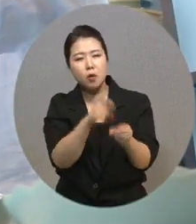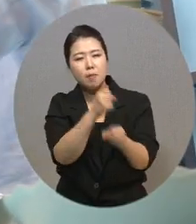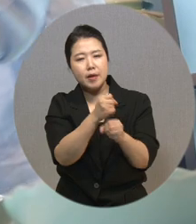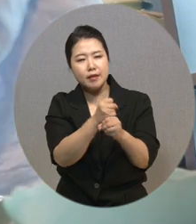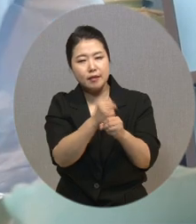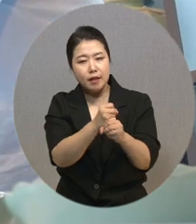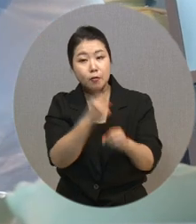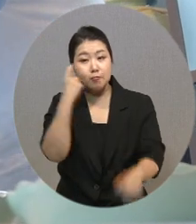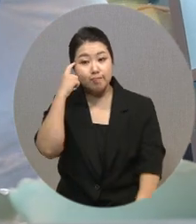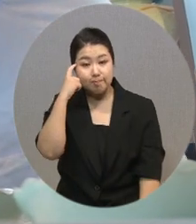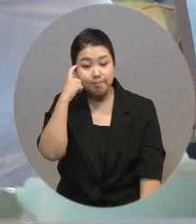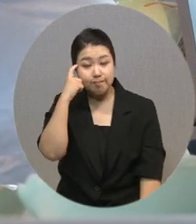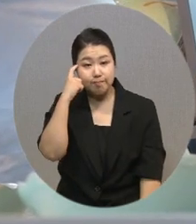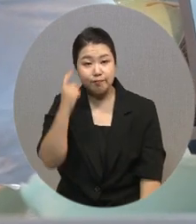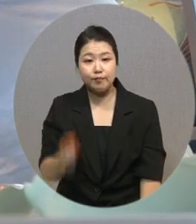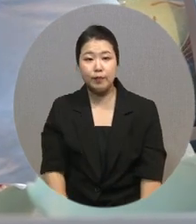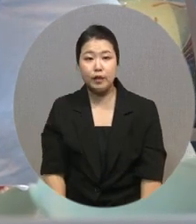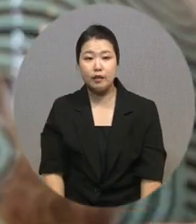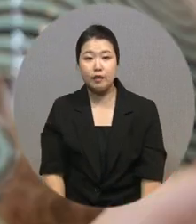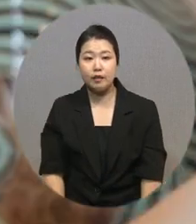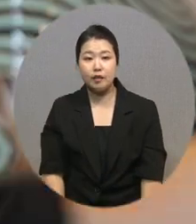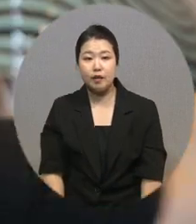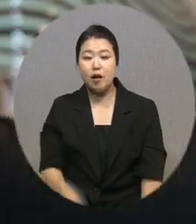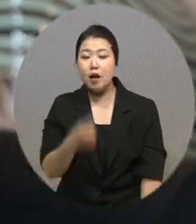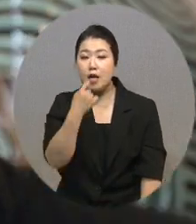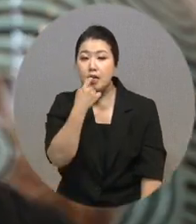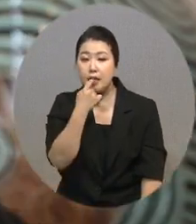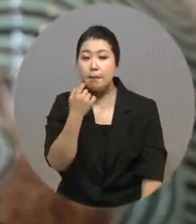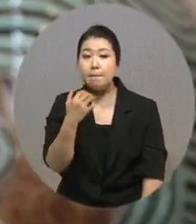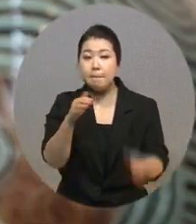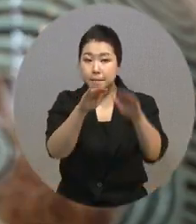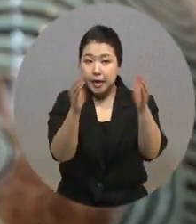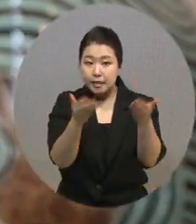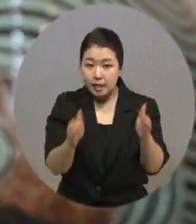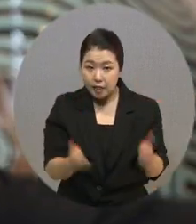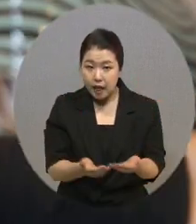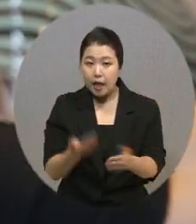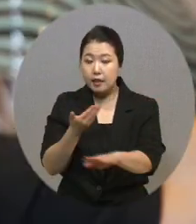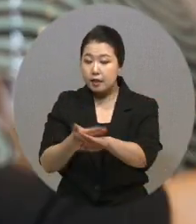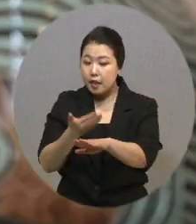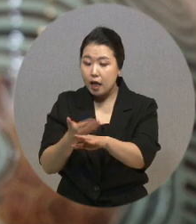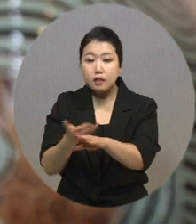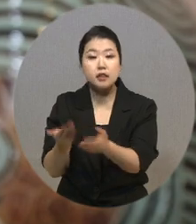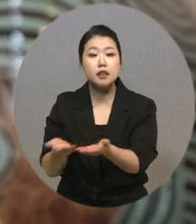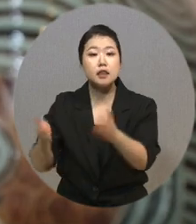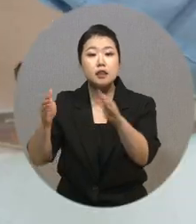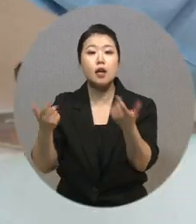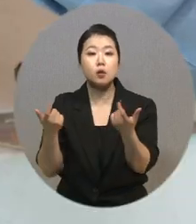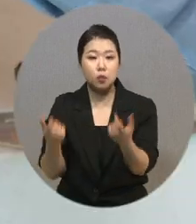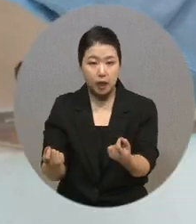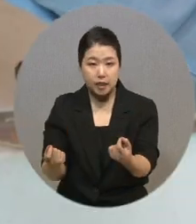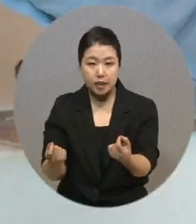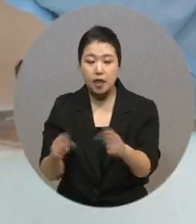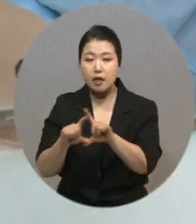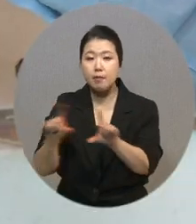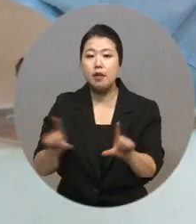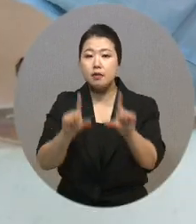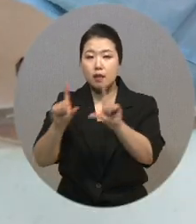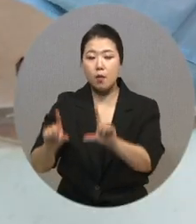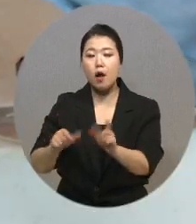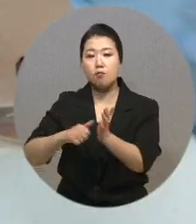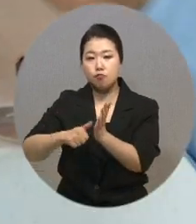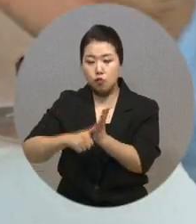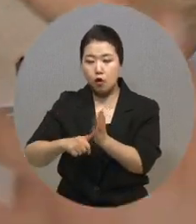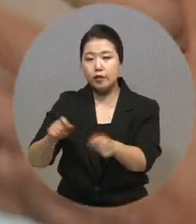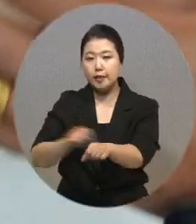아닌가고 생각할 수도 있지만 백자나 다른 도기와 마찬가지로 생활 용품